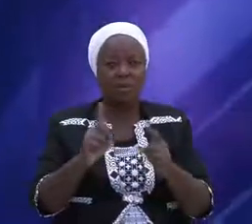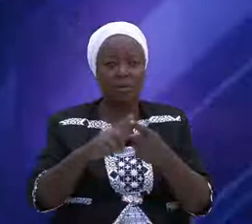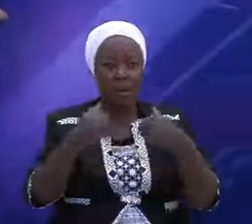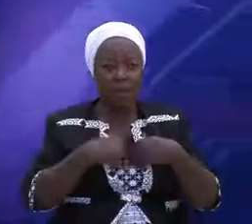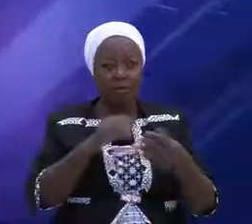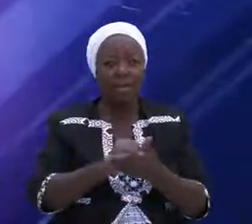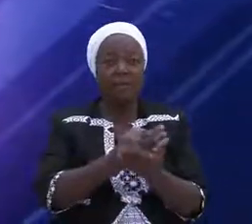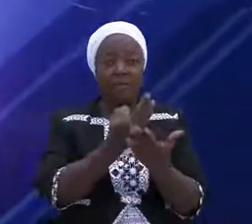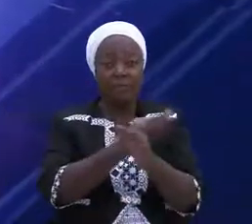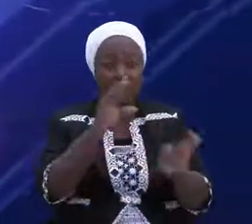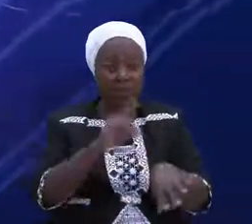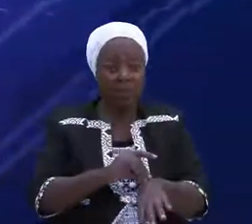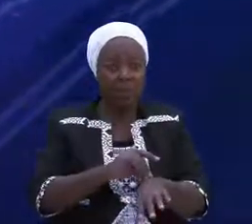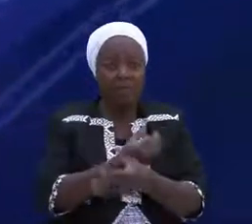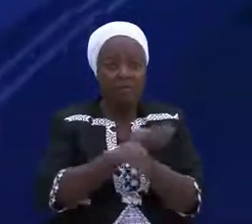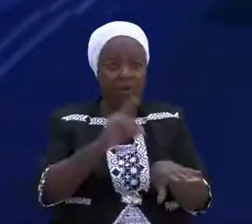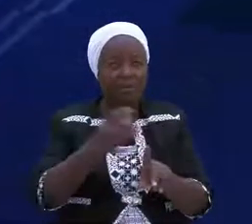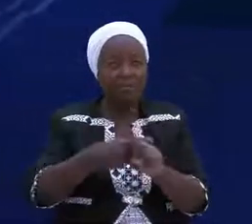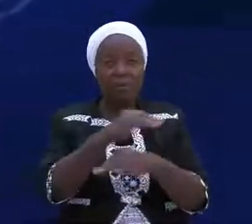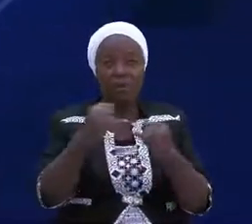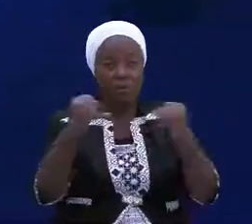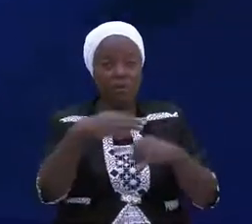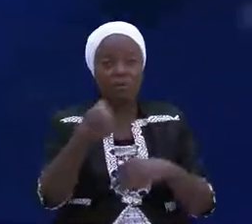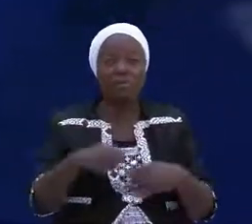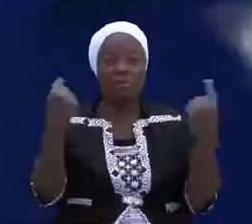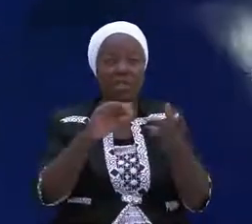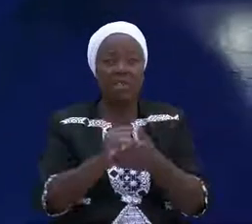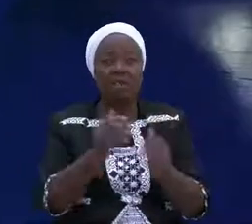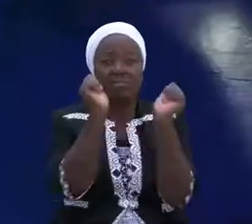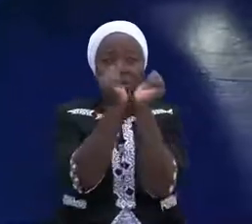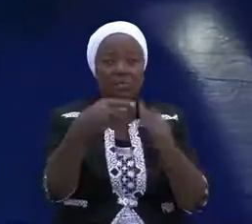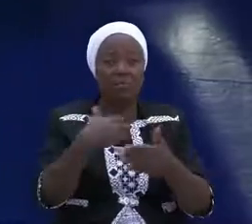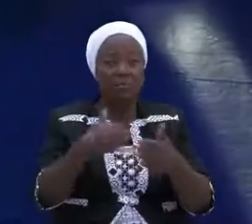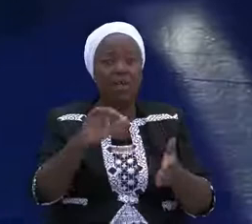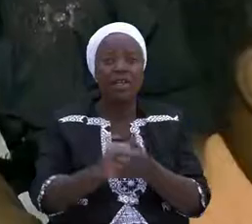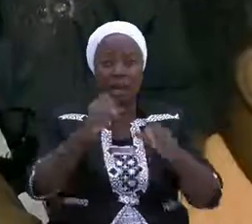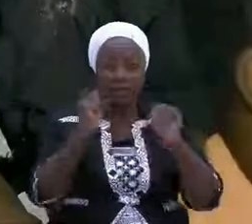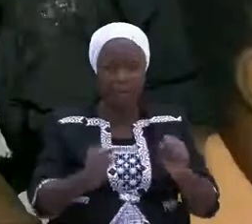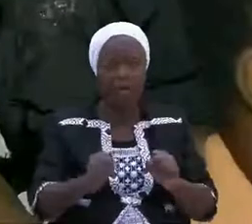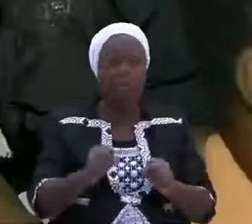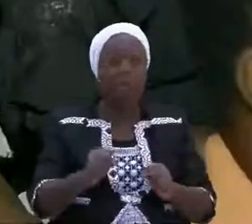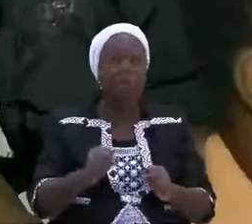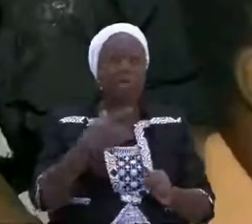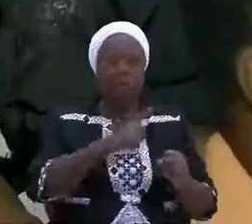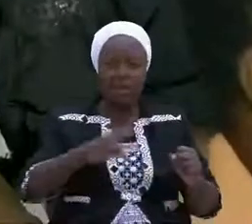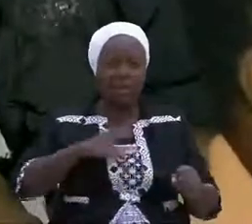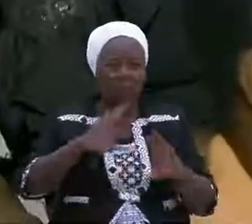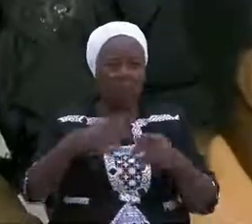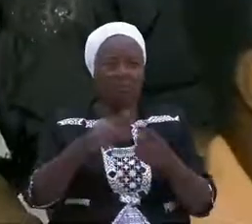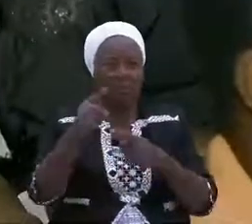la liberté de toutes les chaînes du péché qui te liaient par le passé. Cette puissance, Dieu va te la donner.